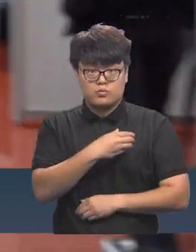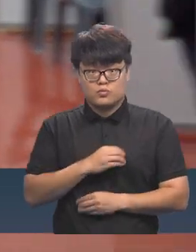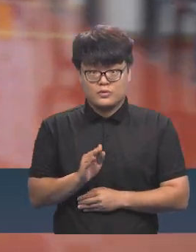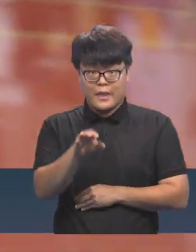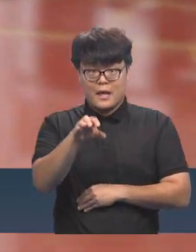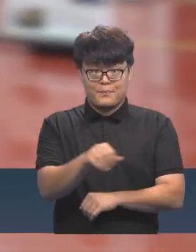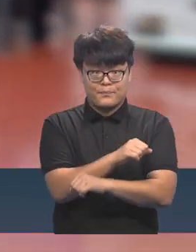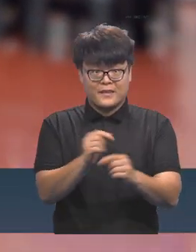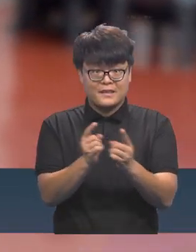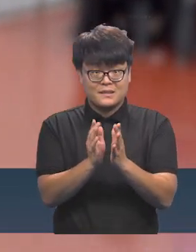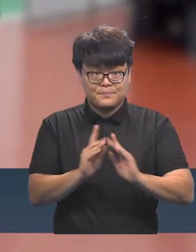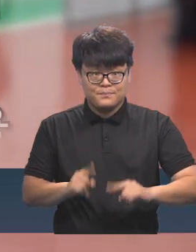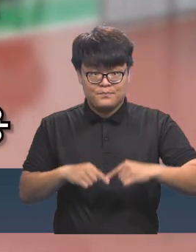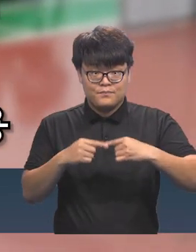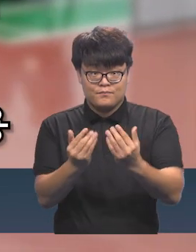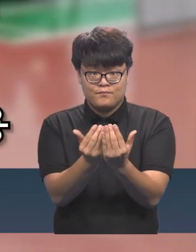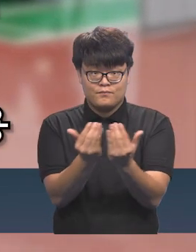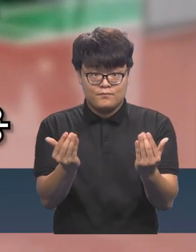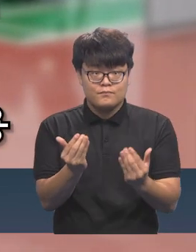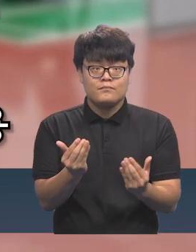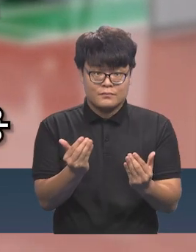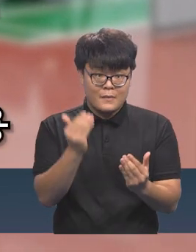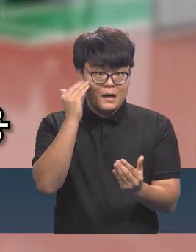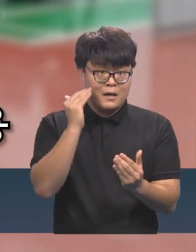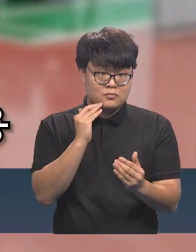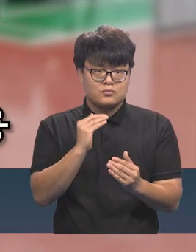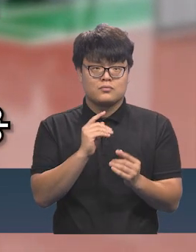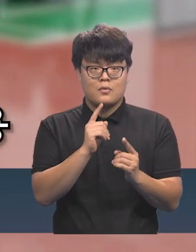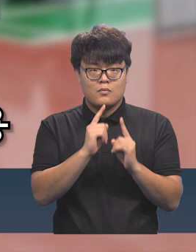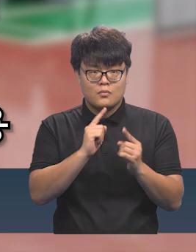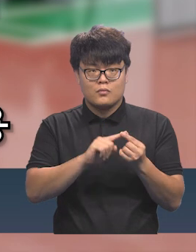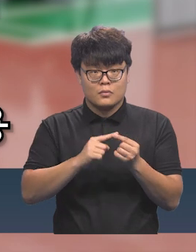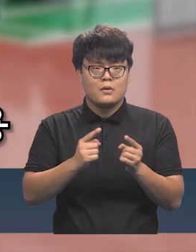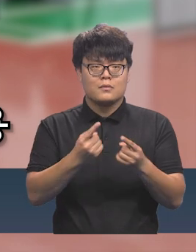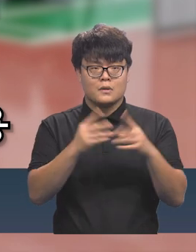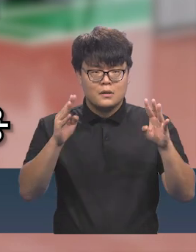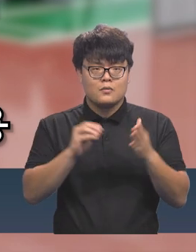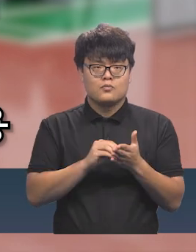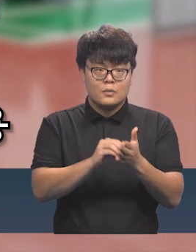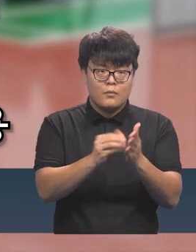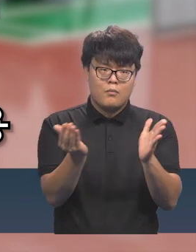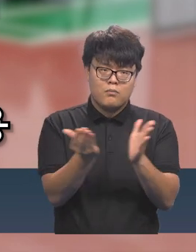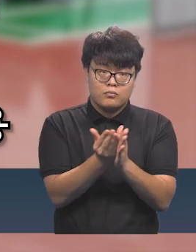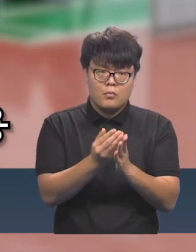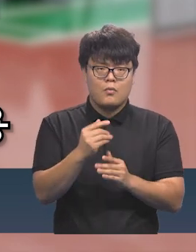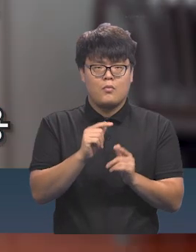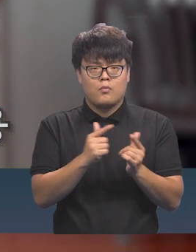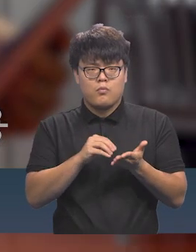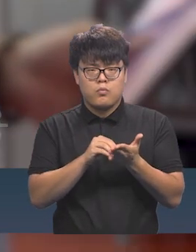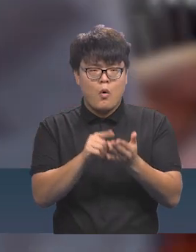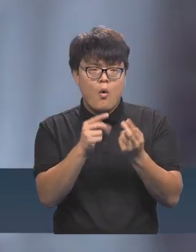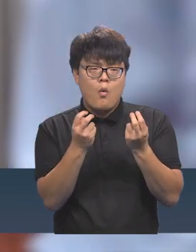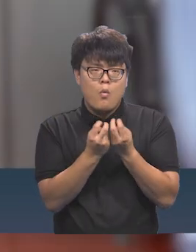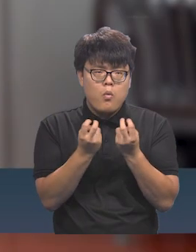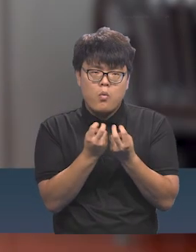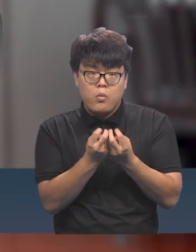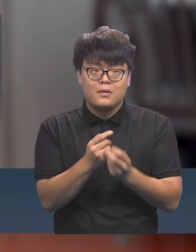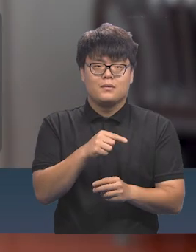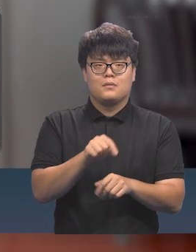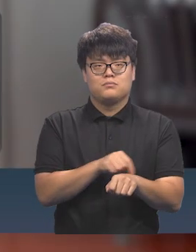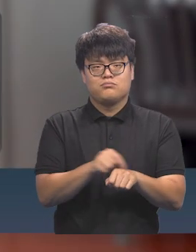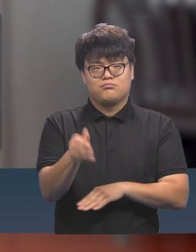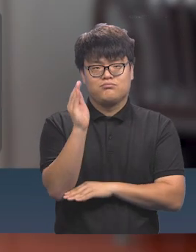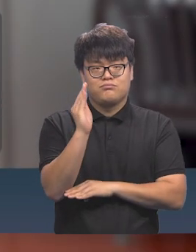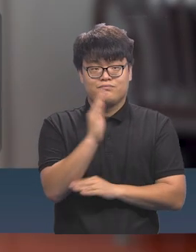진행되는 오프라인 취업 박람회에서는 한국 외국어대학교 진로 취업 컨설턴트가 진행하는 취업 전략 자기 특강이